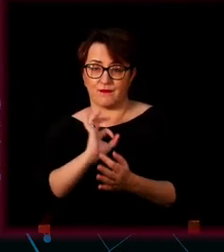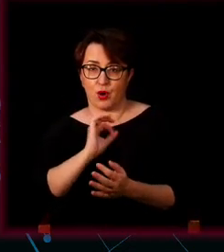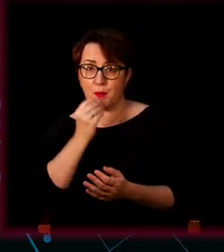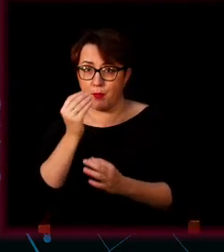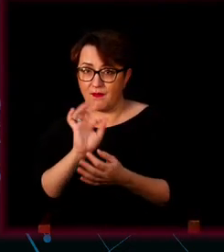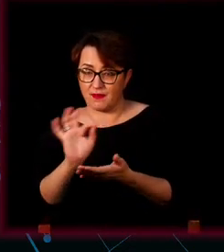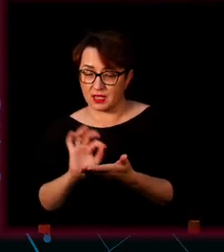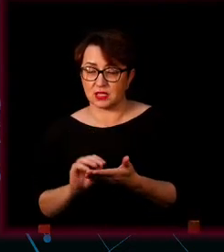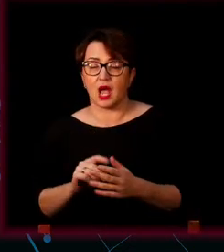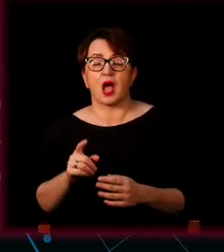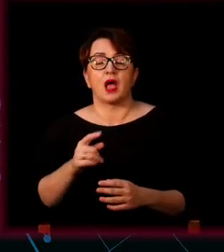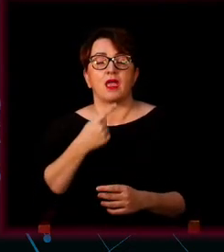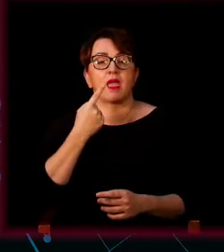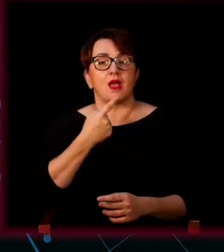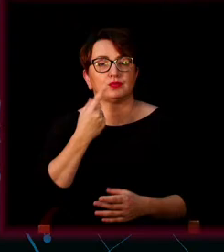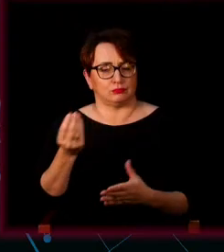język